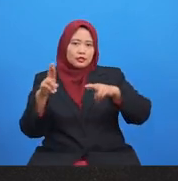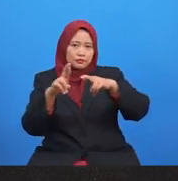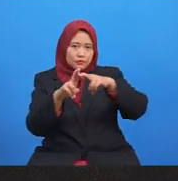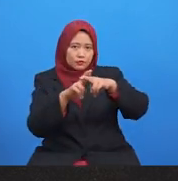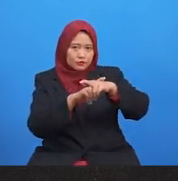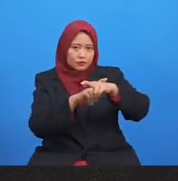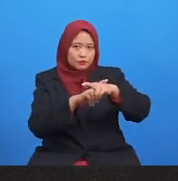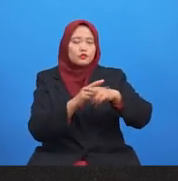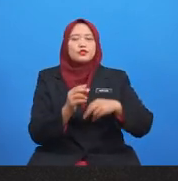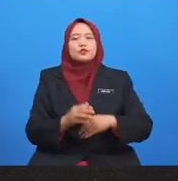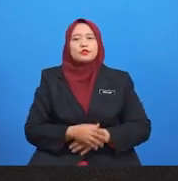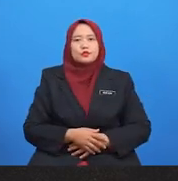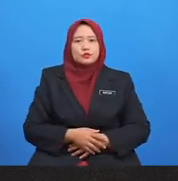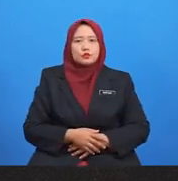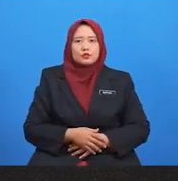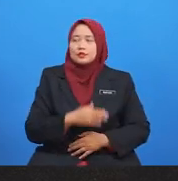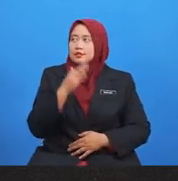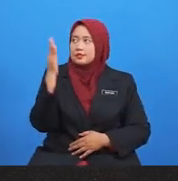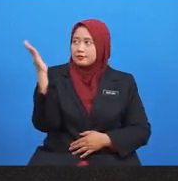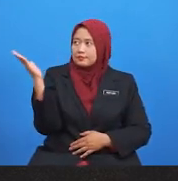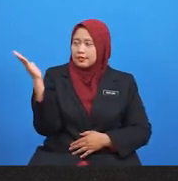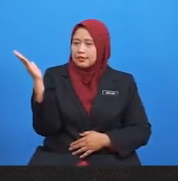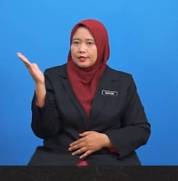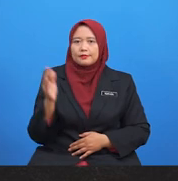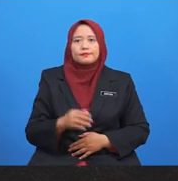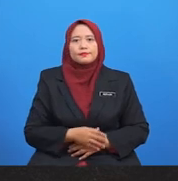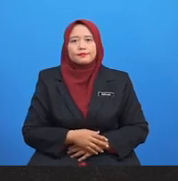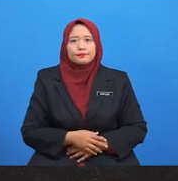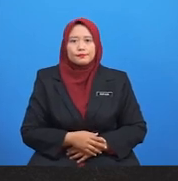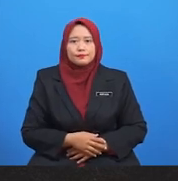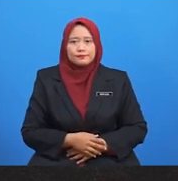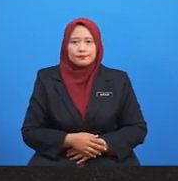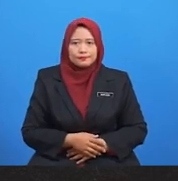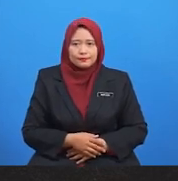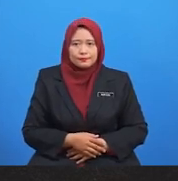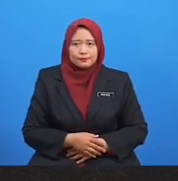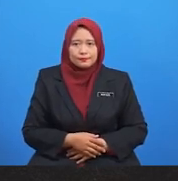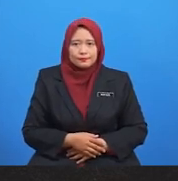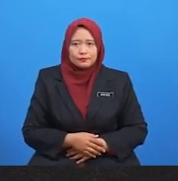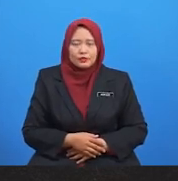dalam formula isi padu. Maka ia akan jadi seperti ini.